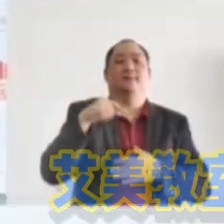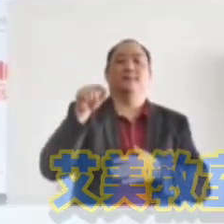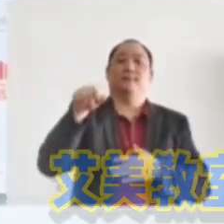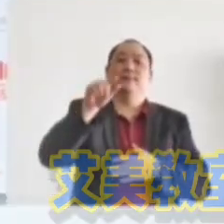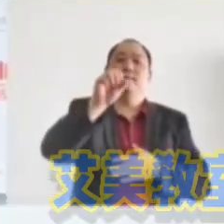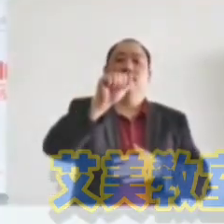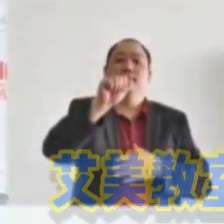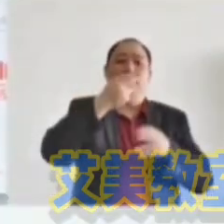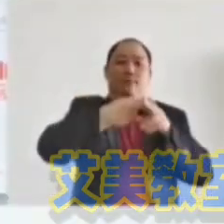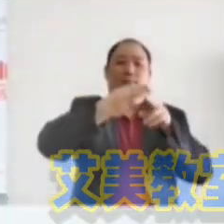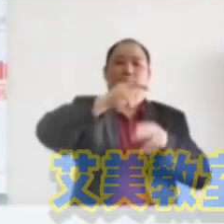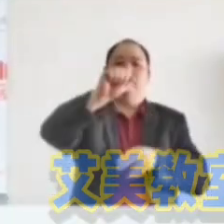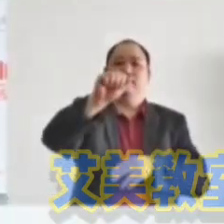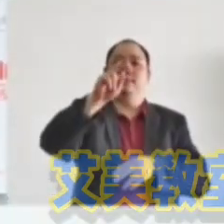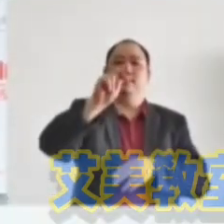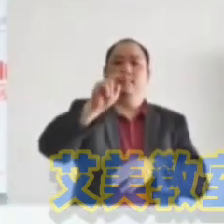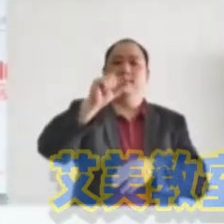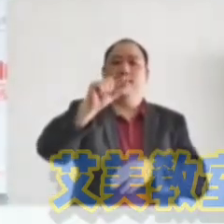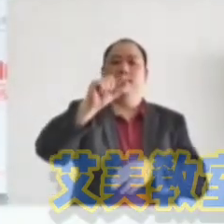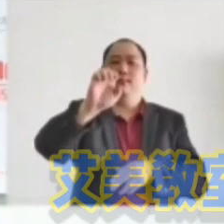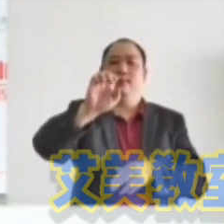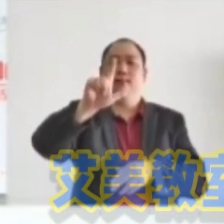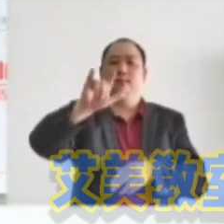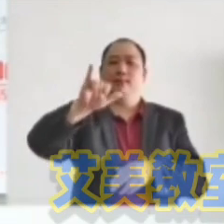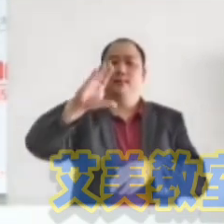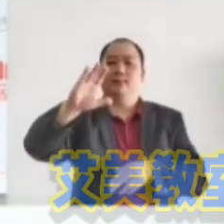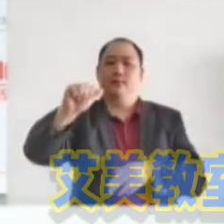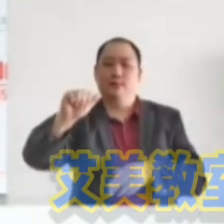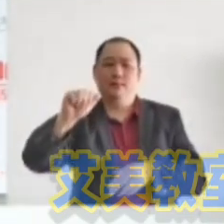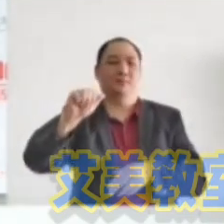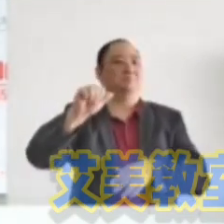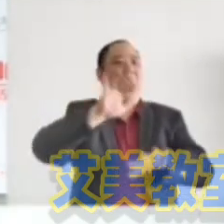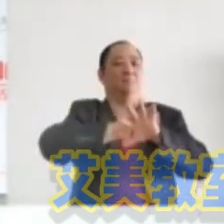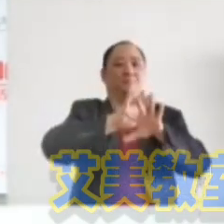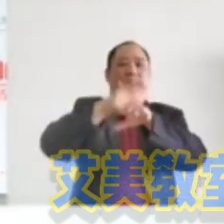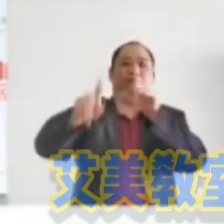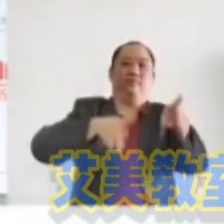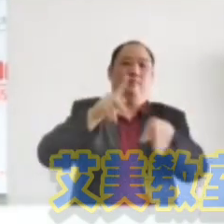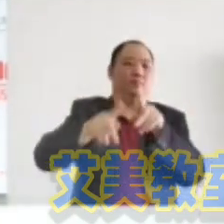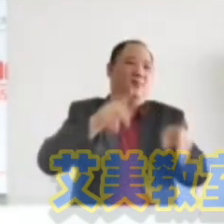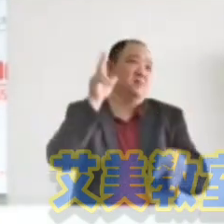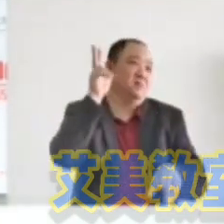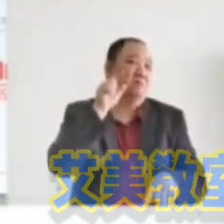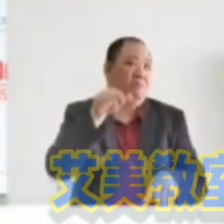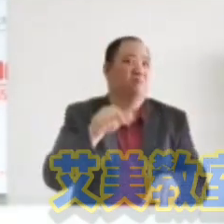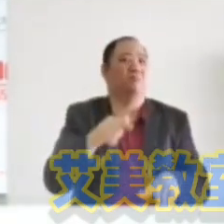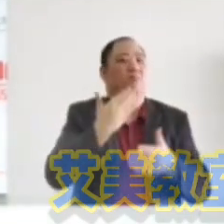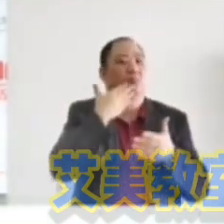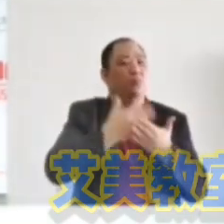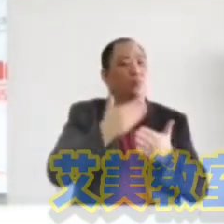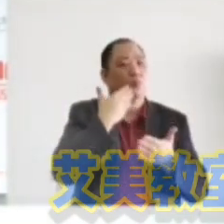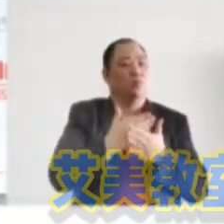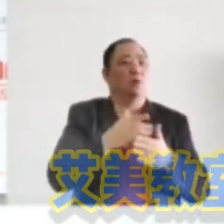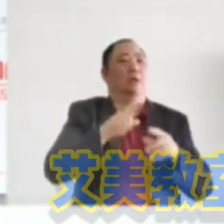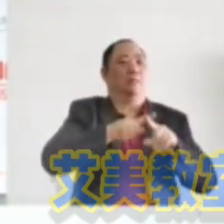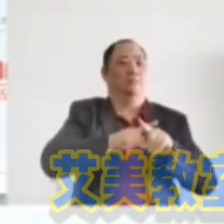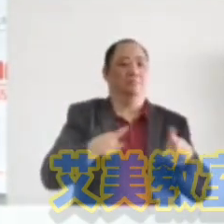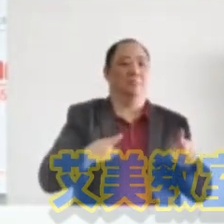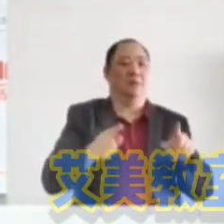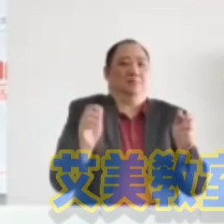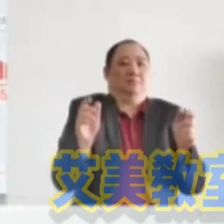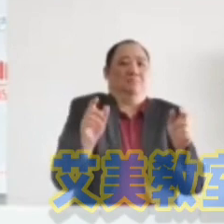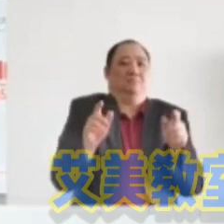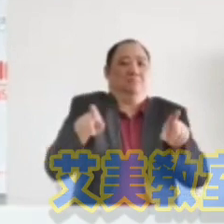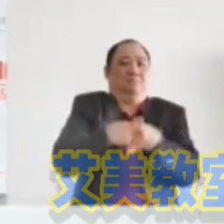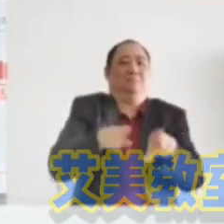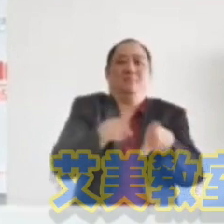当然它有它的道理，它也有它的故事。因为呢，当归哦，很多人都知道很好，但是同时很多人一